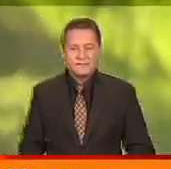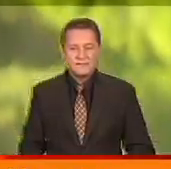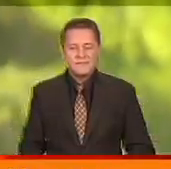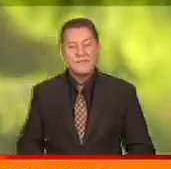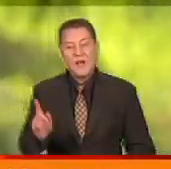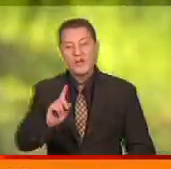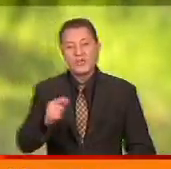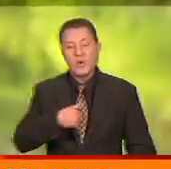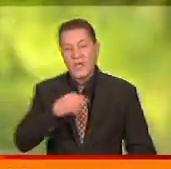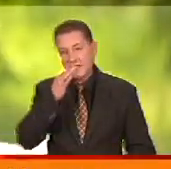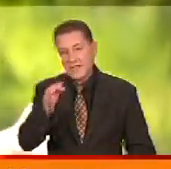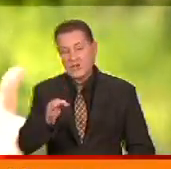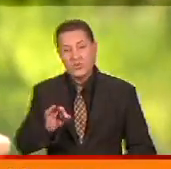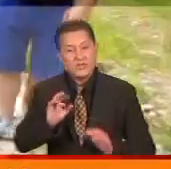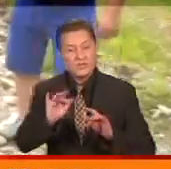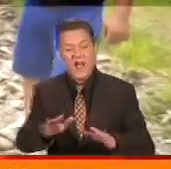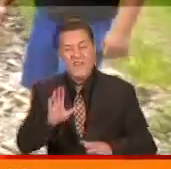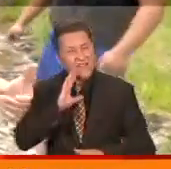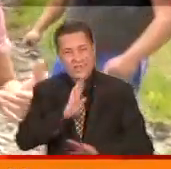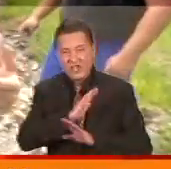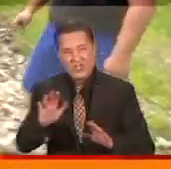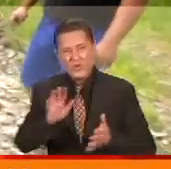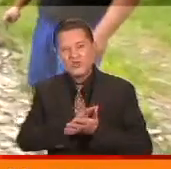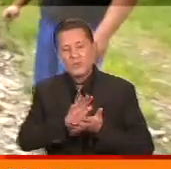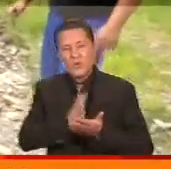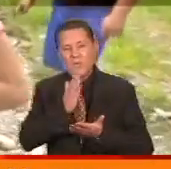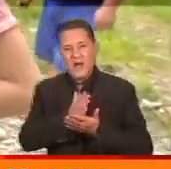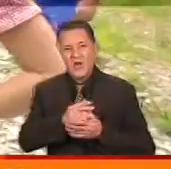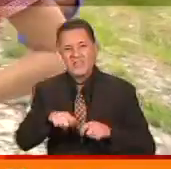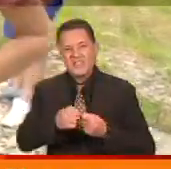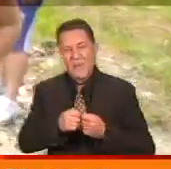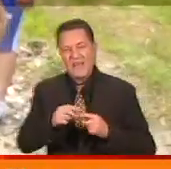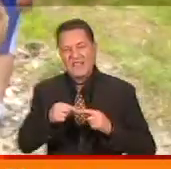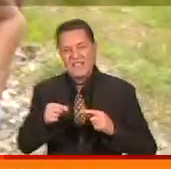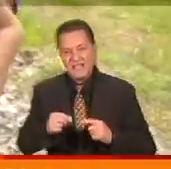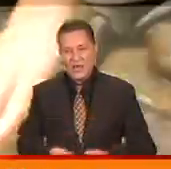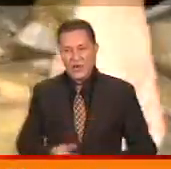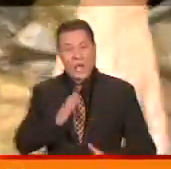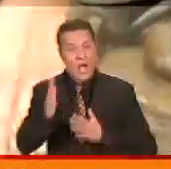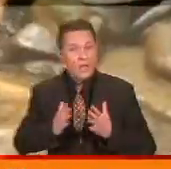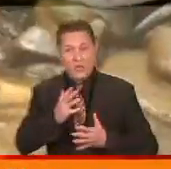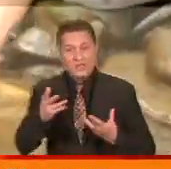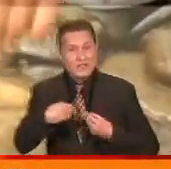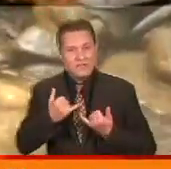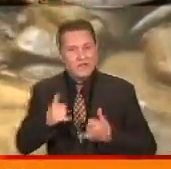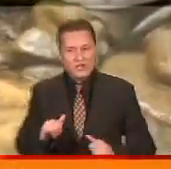Я скажу, справа не жіноча, брудна, маю зламаний ніготь, але емоції просто вражаючі.